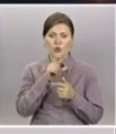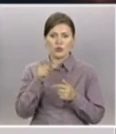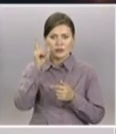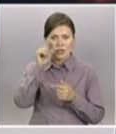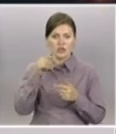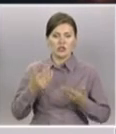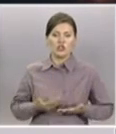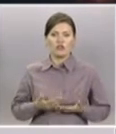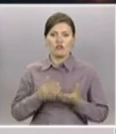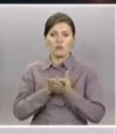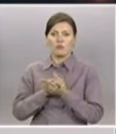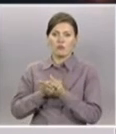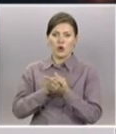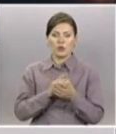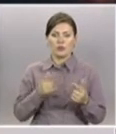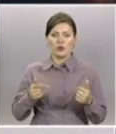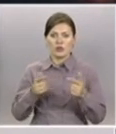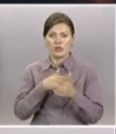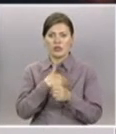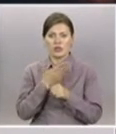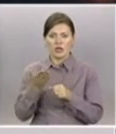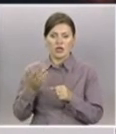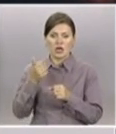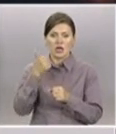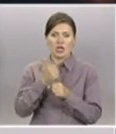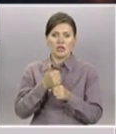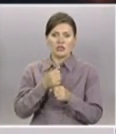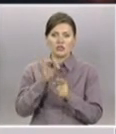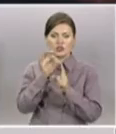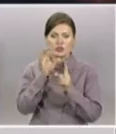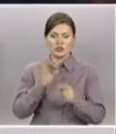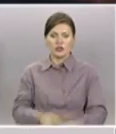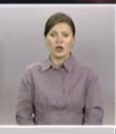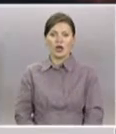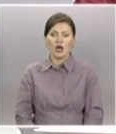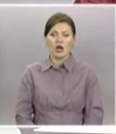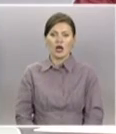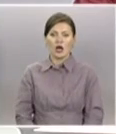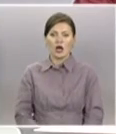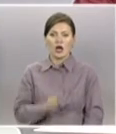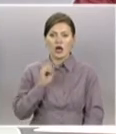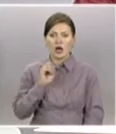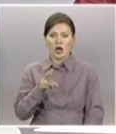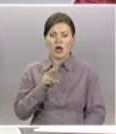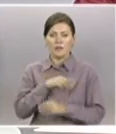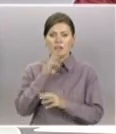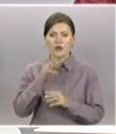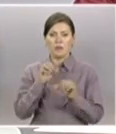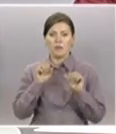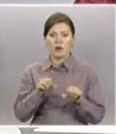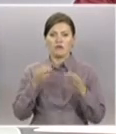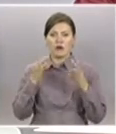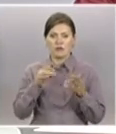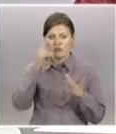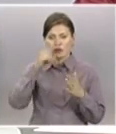что они живут в мирном обществе. Это наша основная задача нашего управления. И как обеспечивается право на свободу